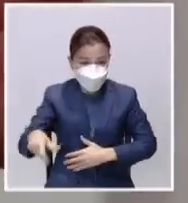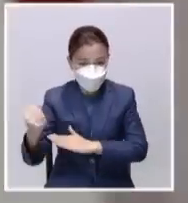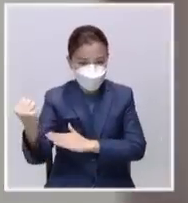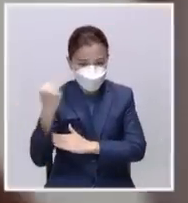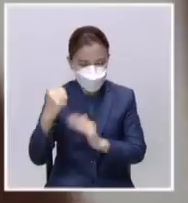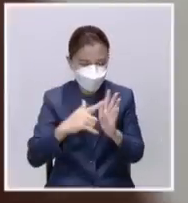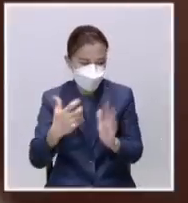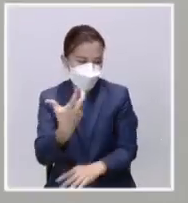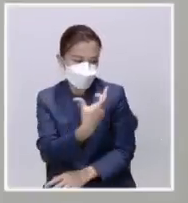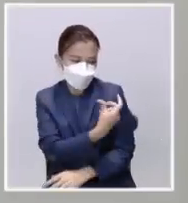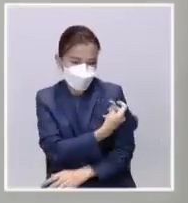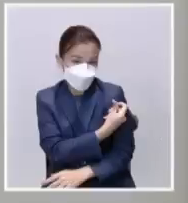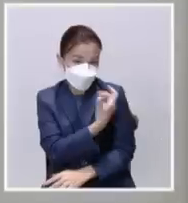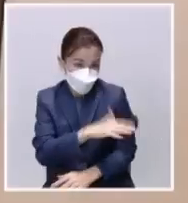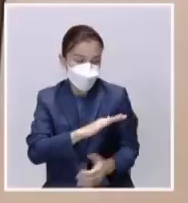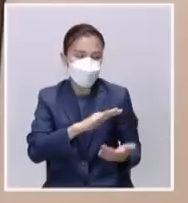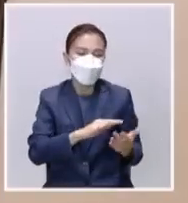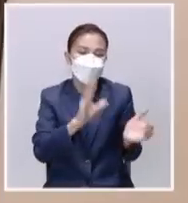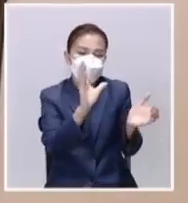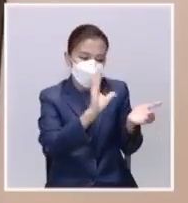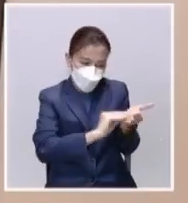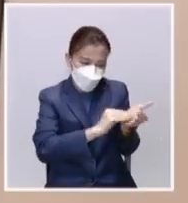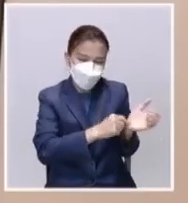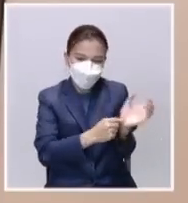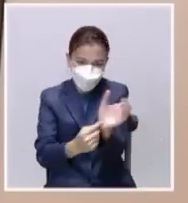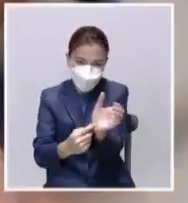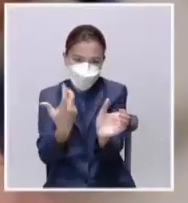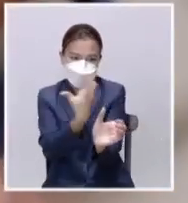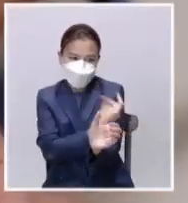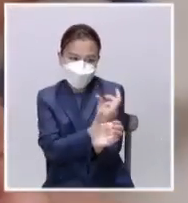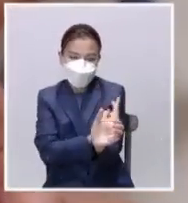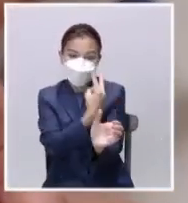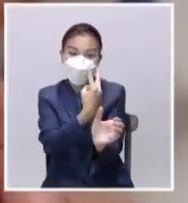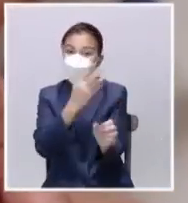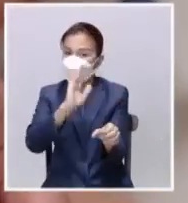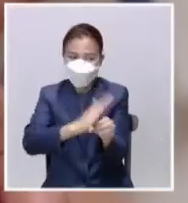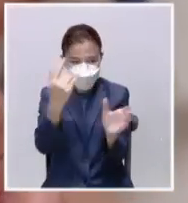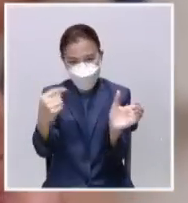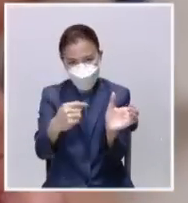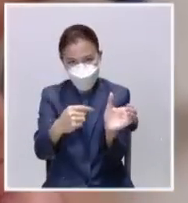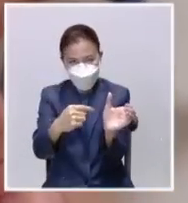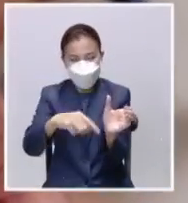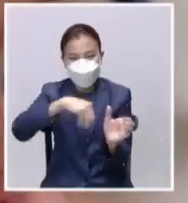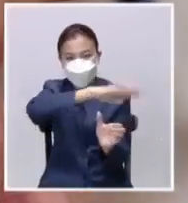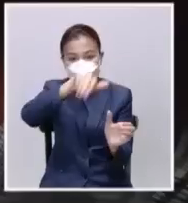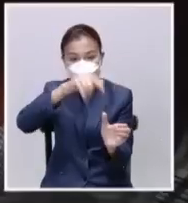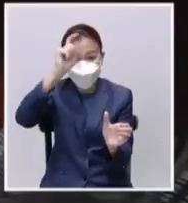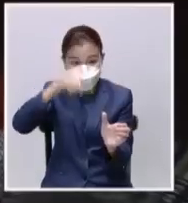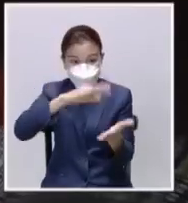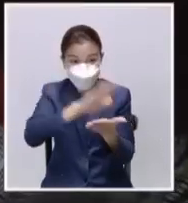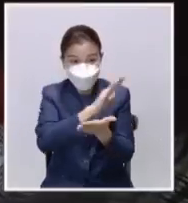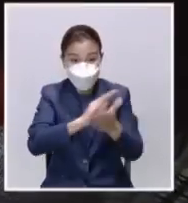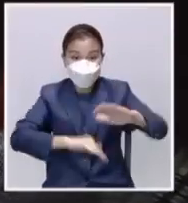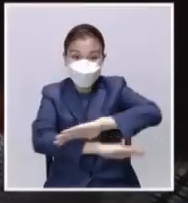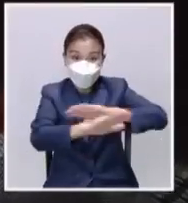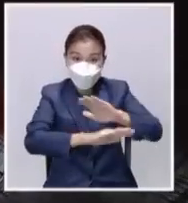ใช้วัคซีนพาสปอร์ตโดยการฉีดวัคซีนครบโดสเพียง2เข็มนั้นไม่เพียงพอแล้วค่ะแต่ต้องกำหนดให้ทุกคนแสดงใบรับรองว่